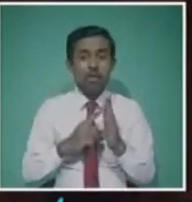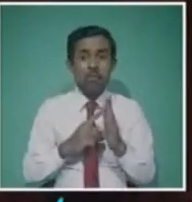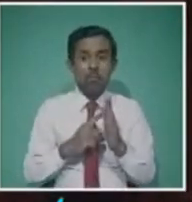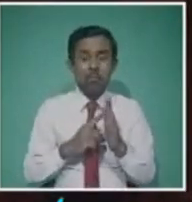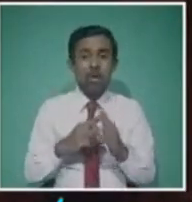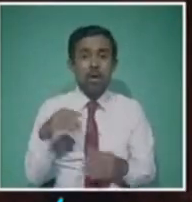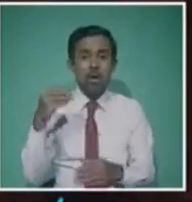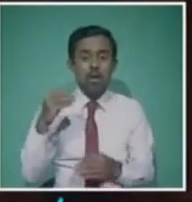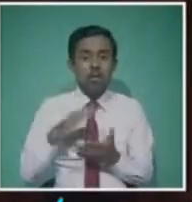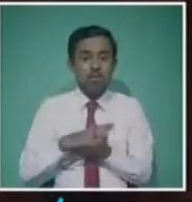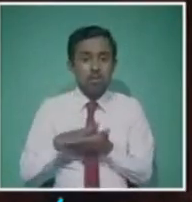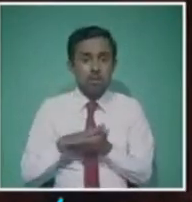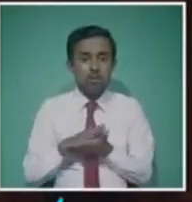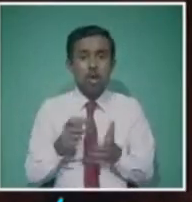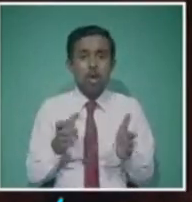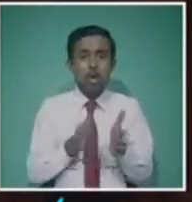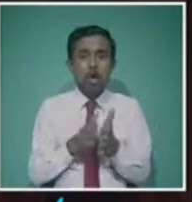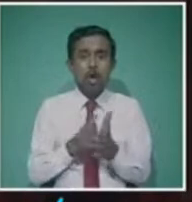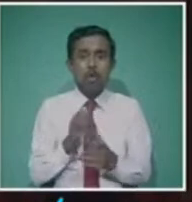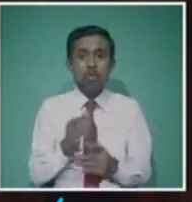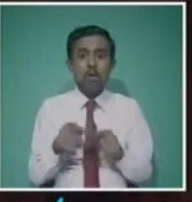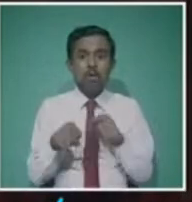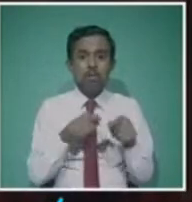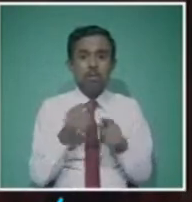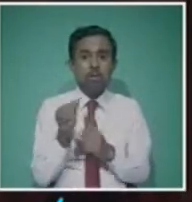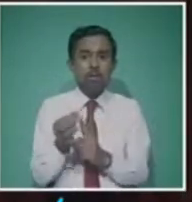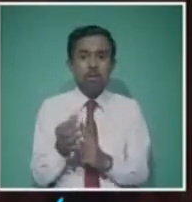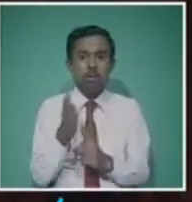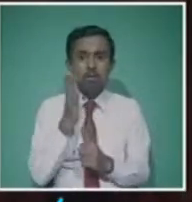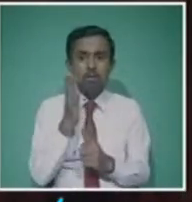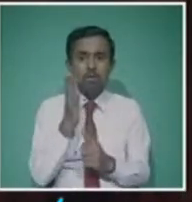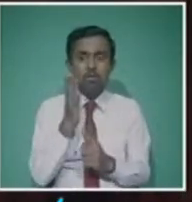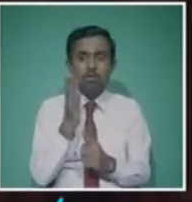මේ ණය ප්‍රතිව්‍යුහගත කිරීමේ කමිටුවේ සභාපතිකත්වය ගන්න